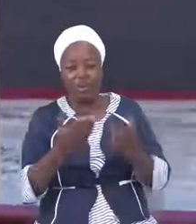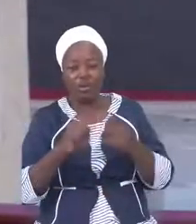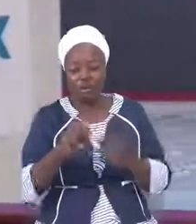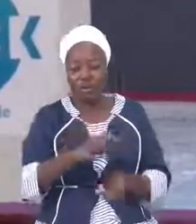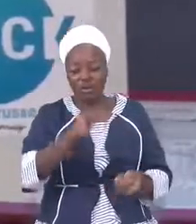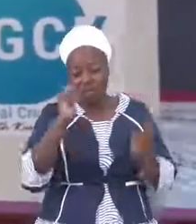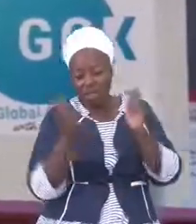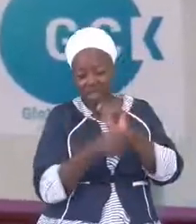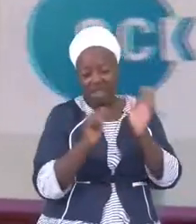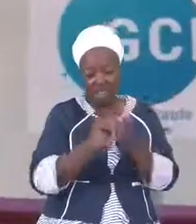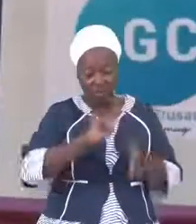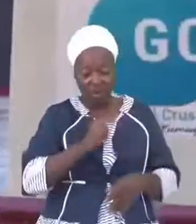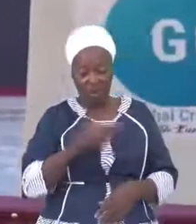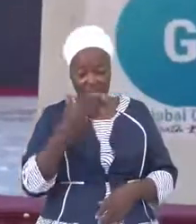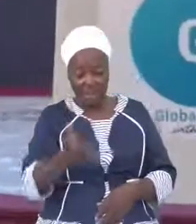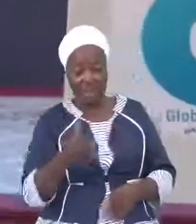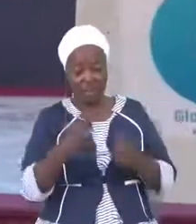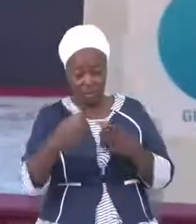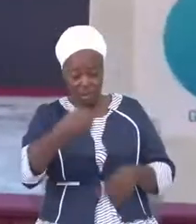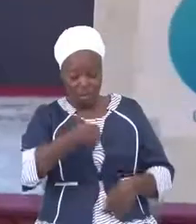Je veux que vous changiez nous